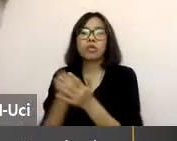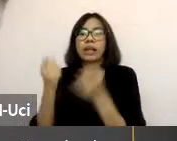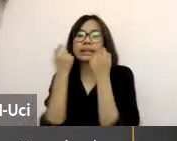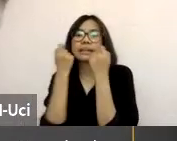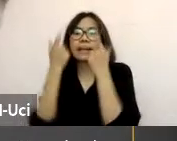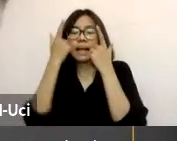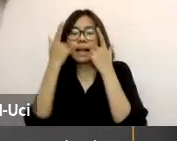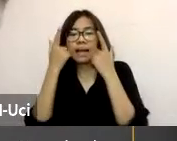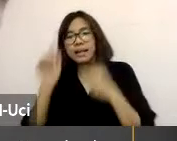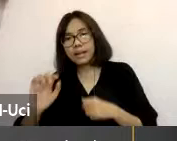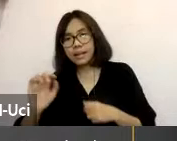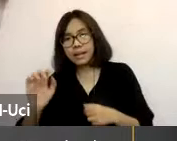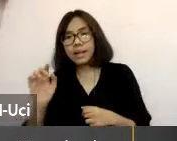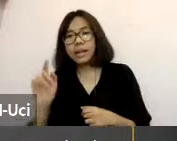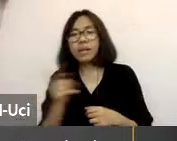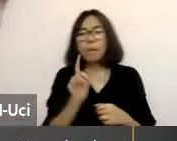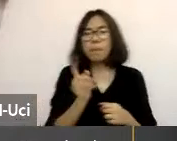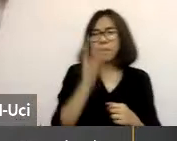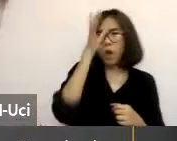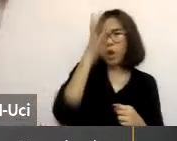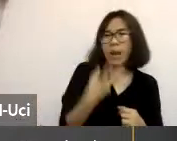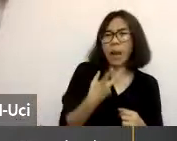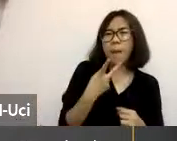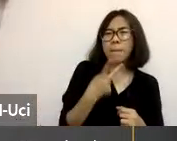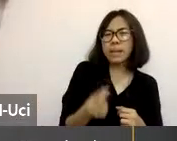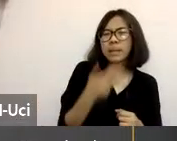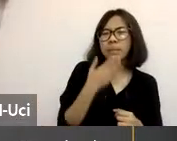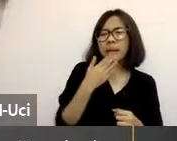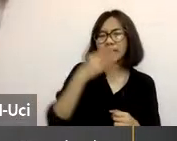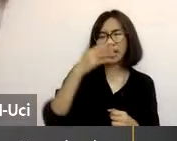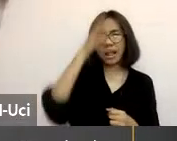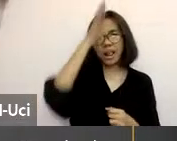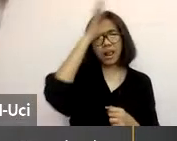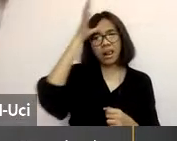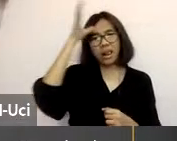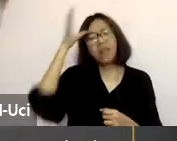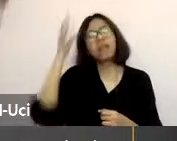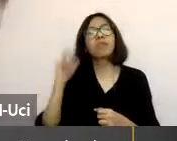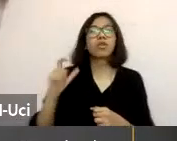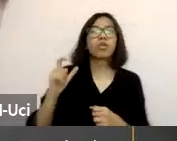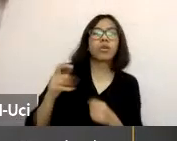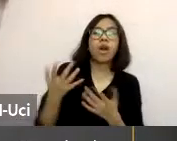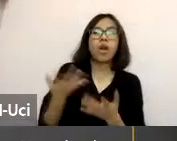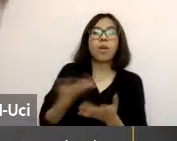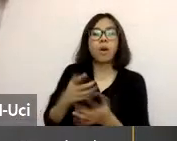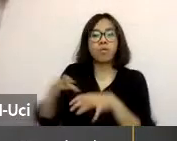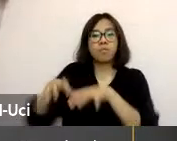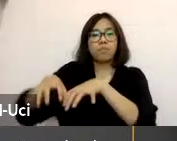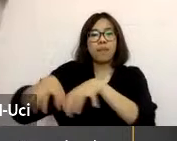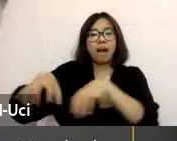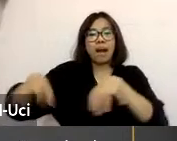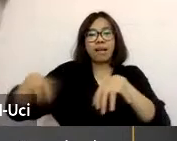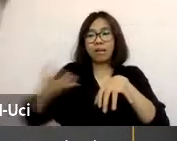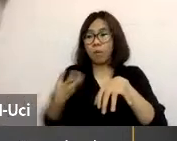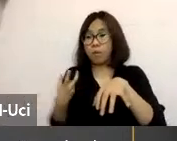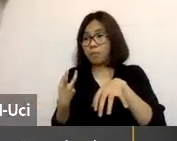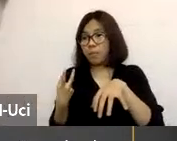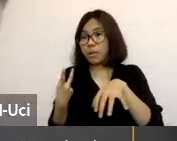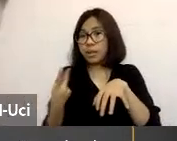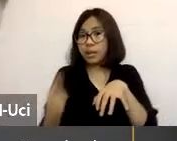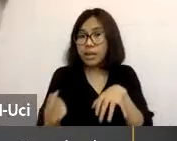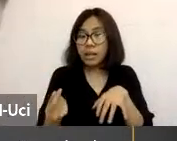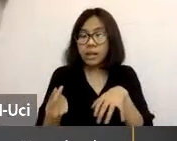pihak yang lemah pihak yang mungkin barangkali tidak tahu bagaimana proses di dalamnya ketika dia membeli barang-barang tersebut lebih